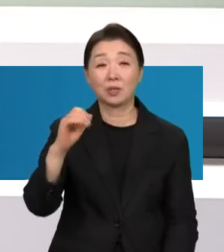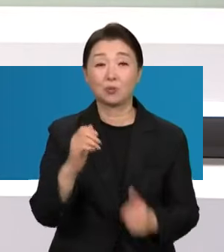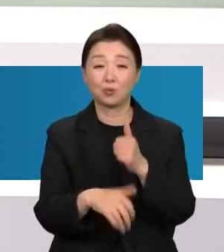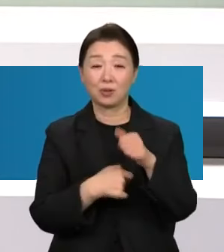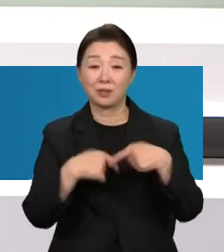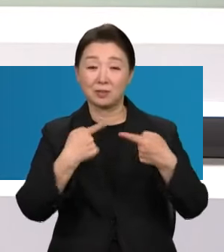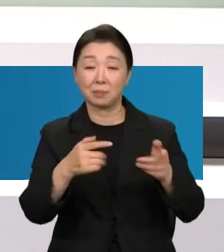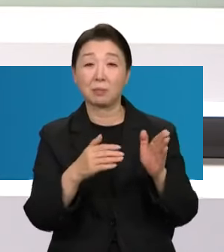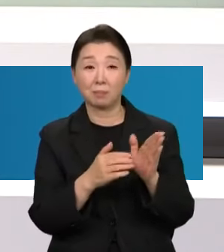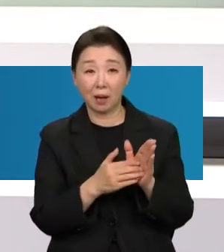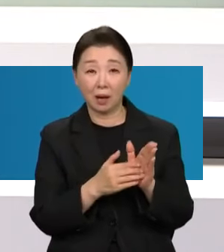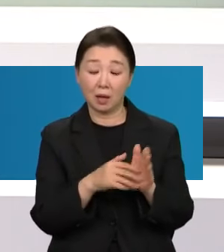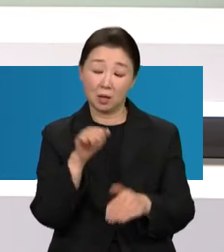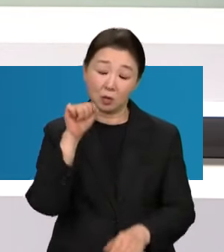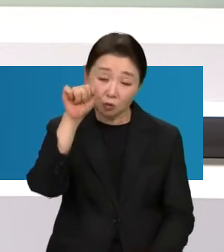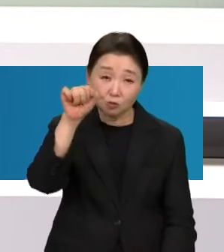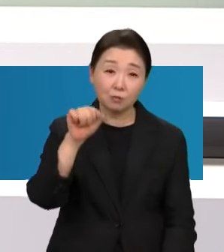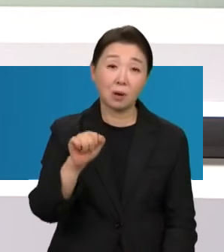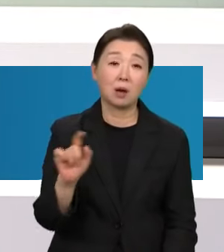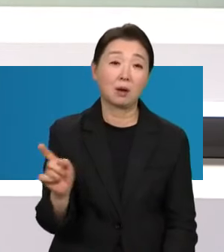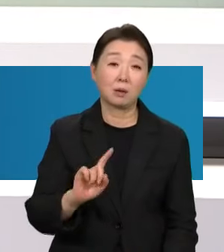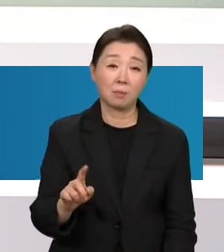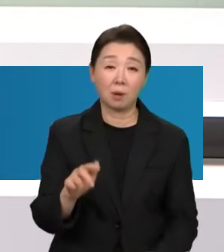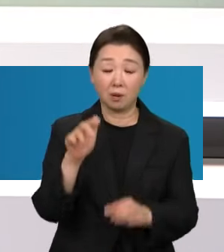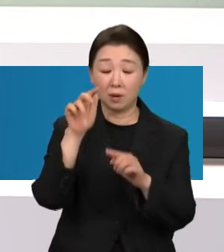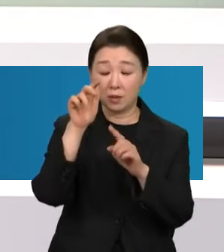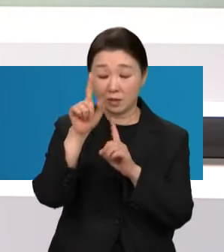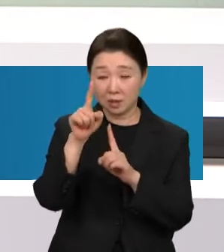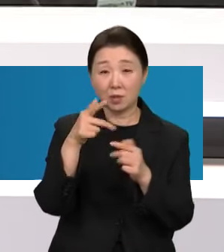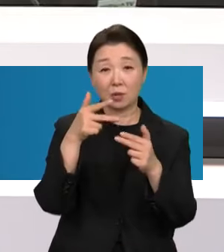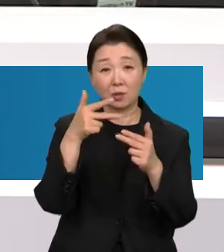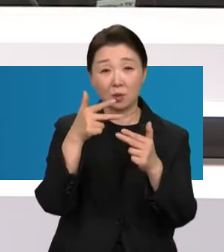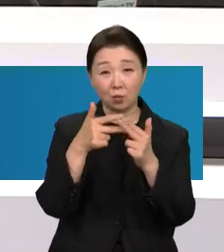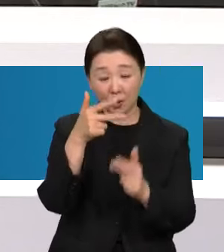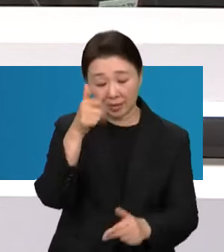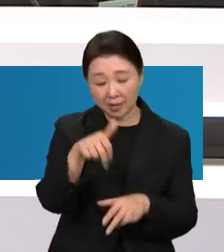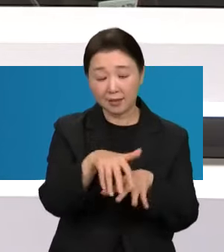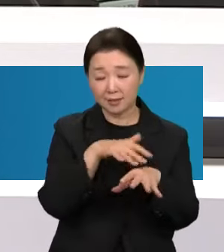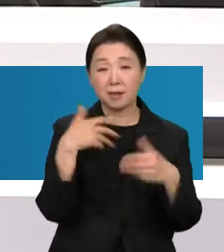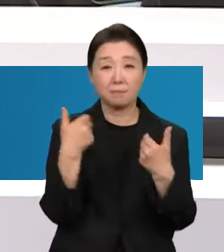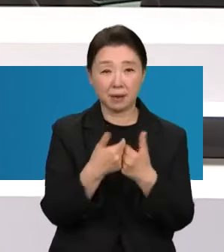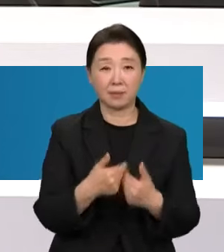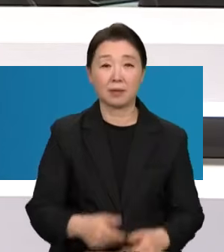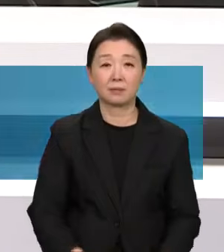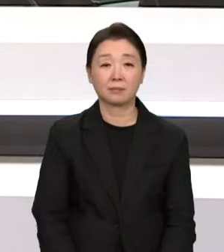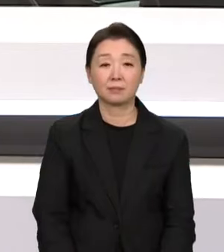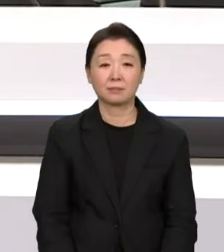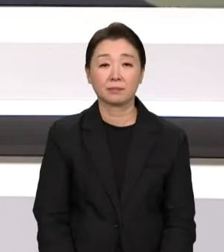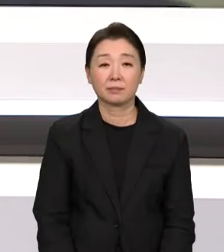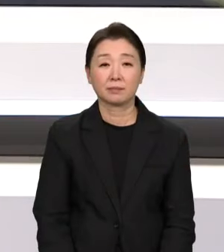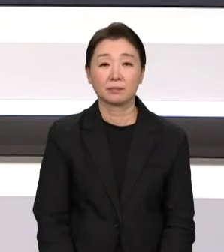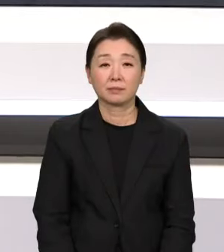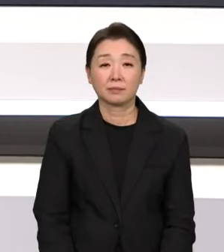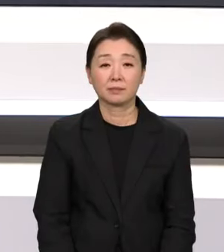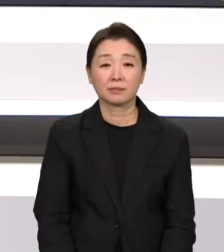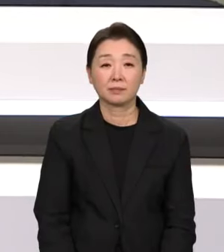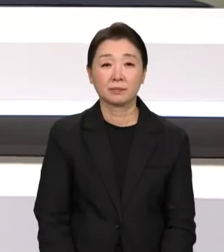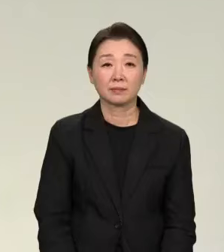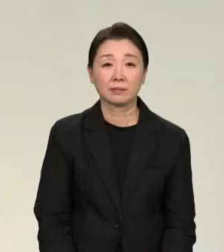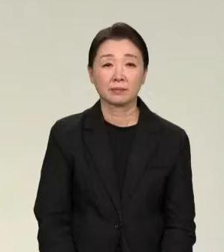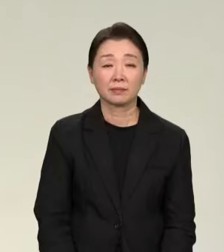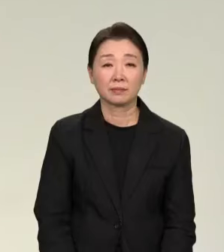뛰어들었습니다. 출마 이후의 상당 부분은 이기흥 회장 체제에 대한 반발이었습니다. 홍지훈 기자가 보도합니다.